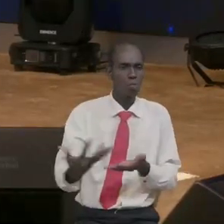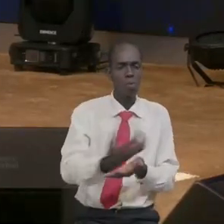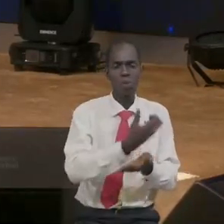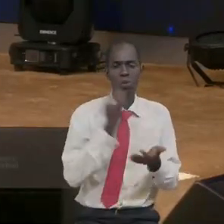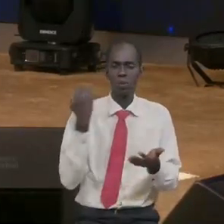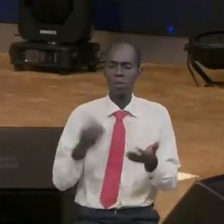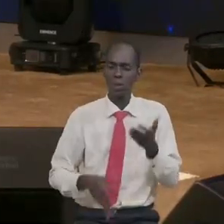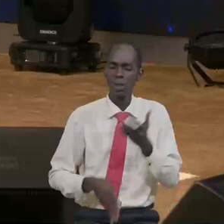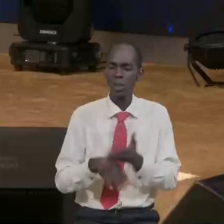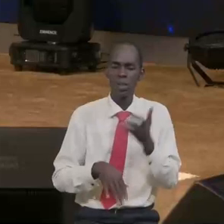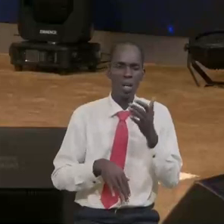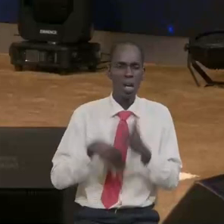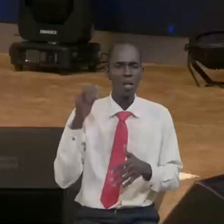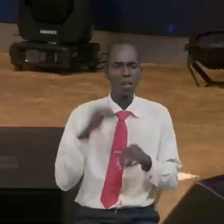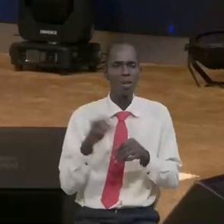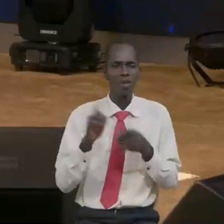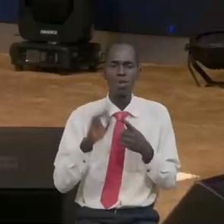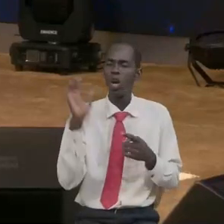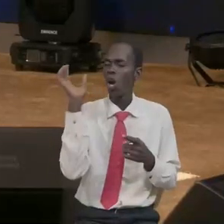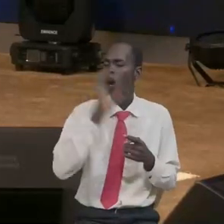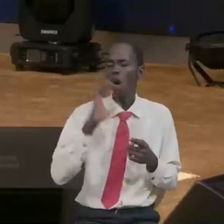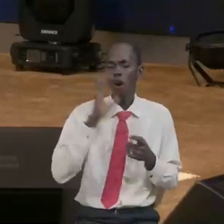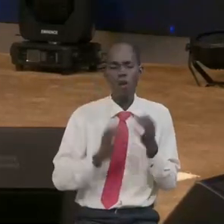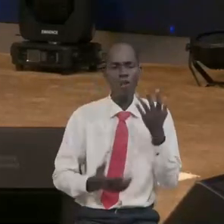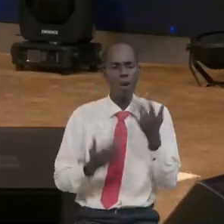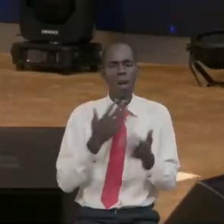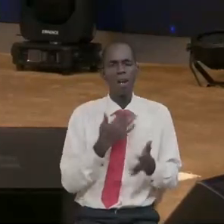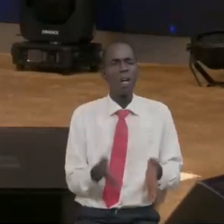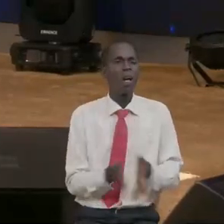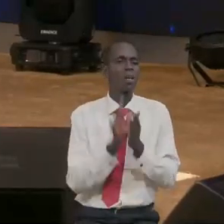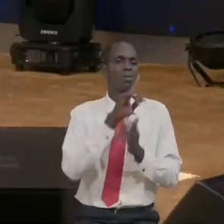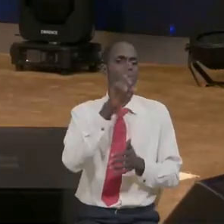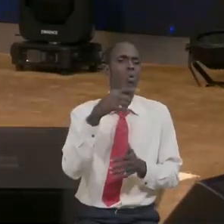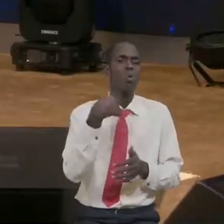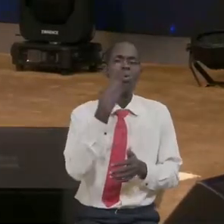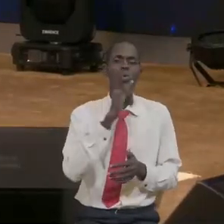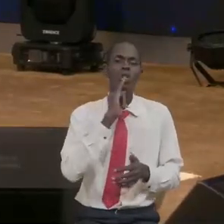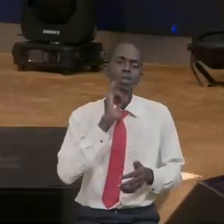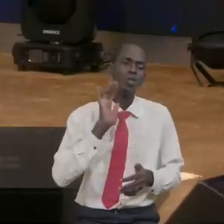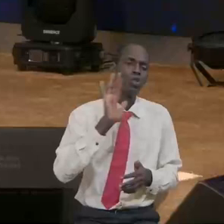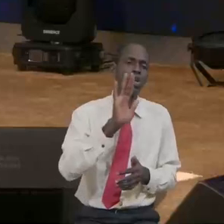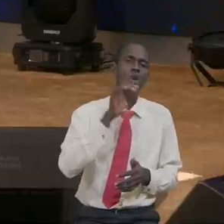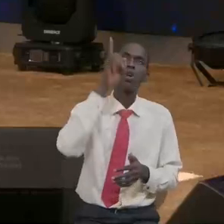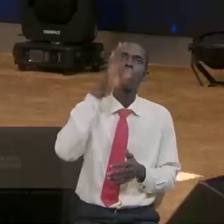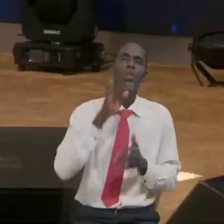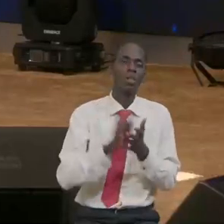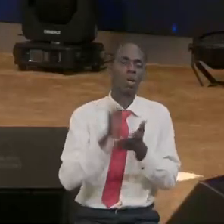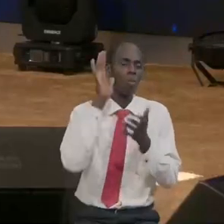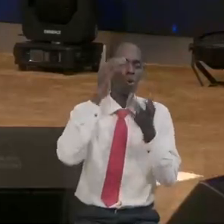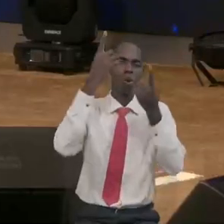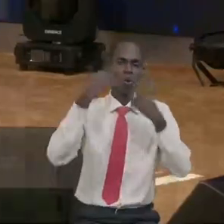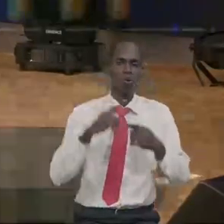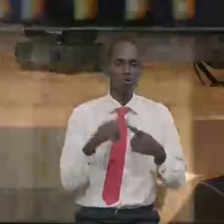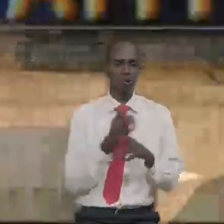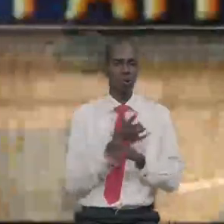Et qui est le Dieu là qui vous délivrera de ma main? Ils vont essayer de vous séduire. Lorsque